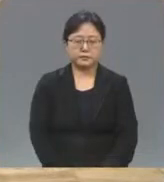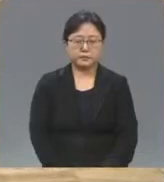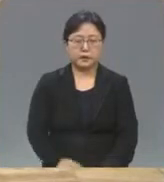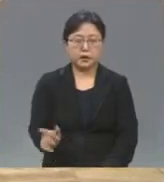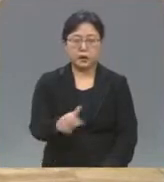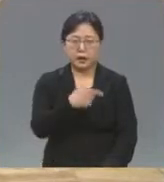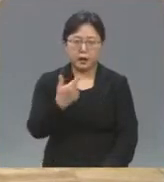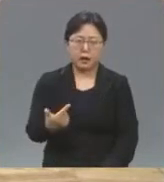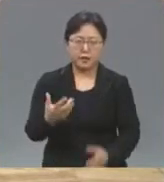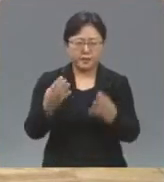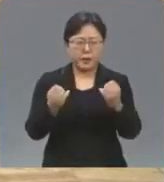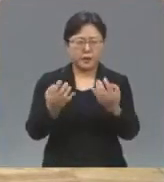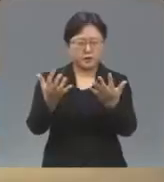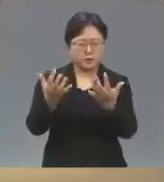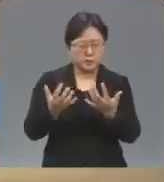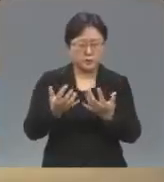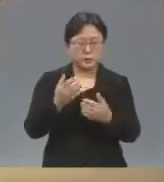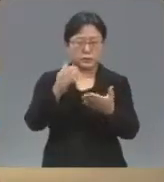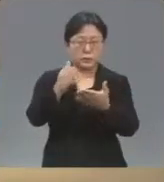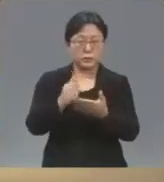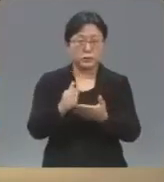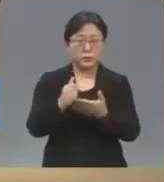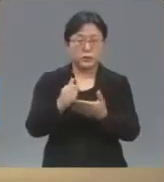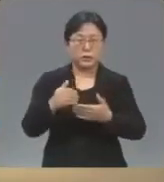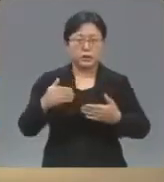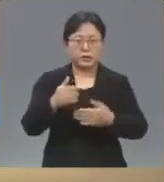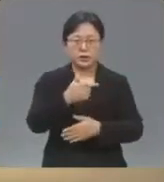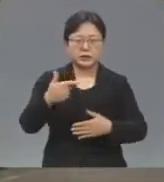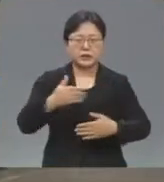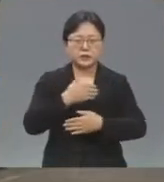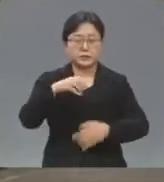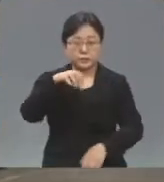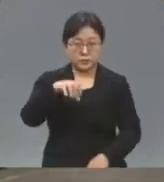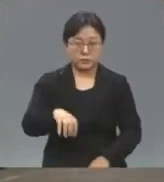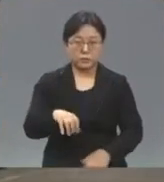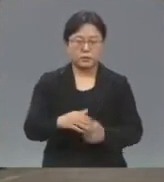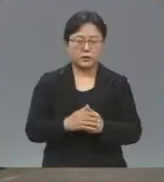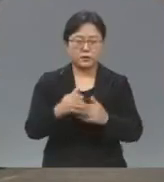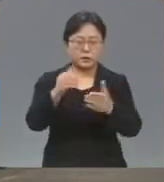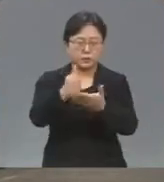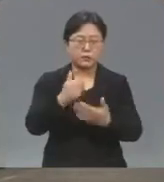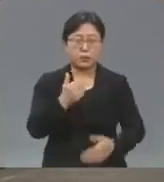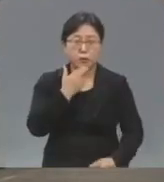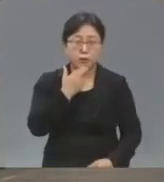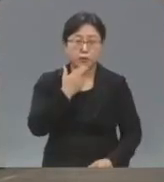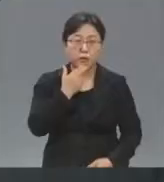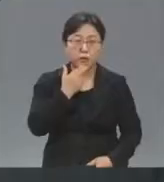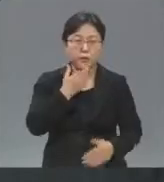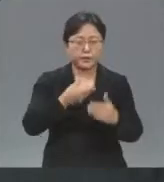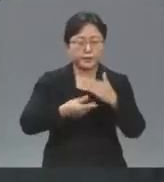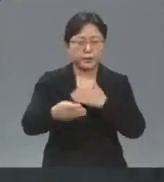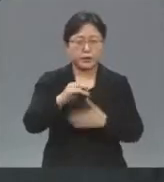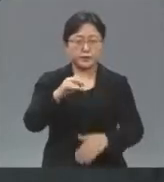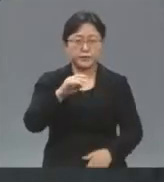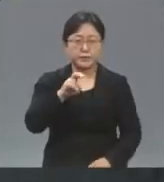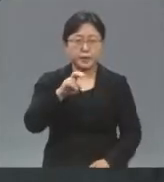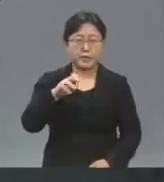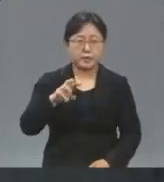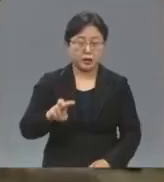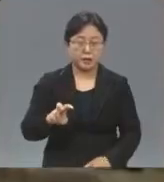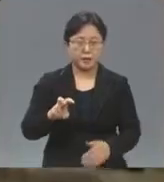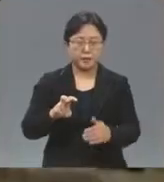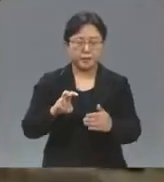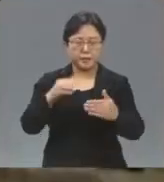하루 수백명의 이용객이 찾았던 광주의 한 대형 찜질방 손님은 없고 임대를 내준 매점은 폐업한 지